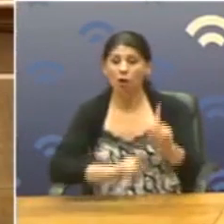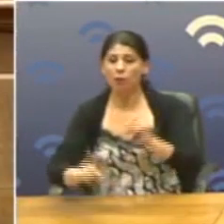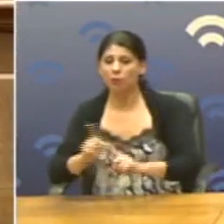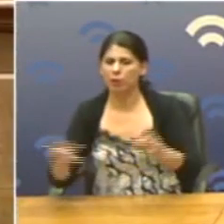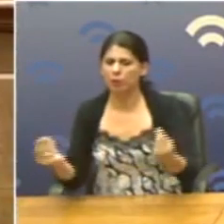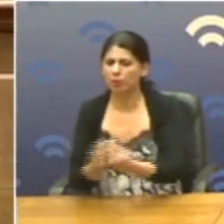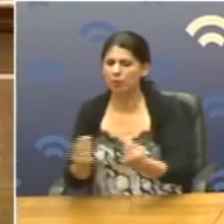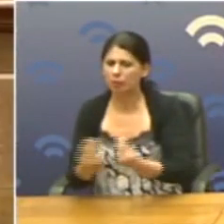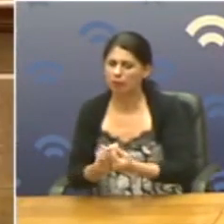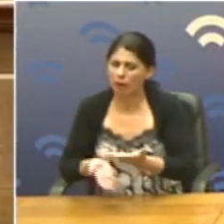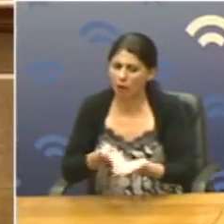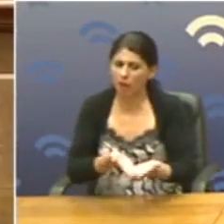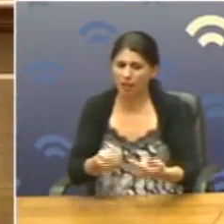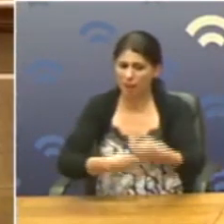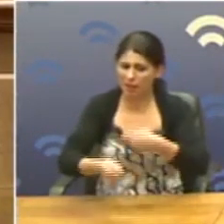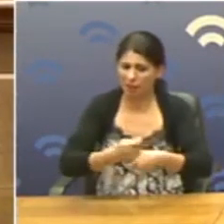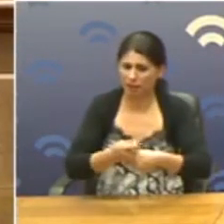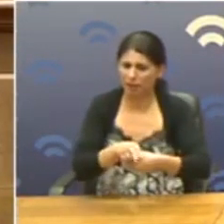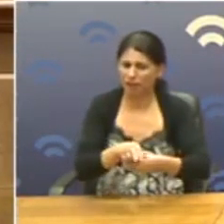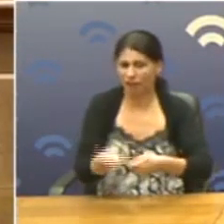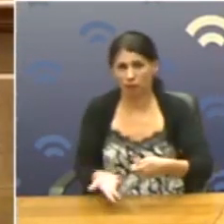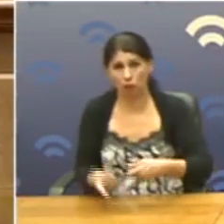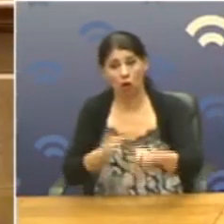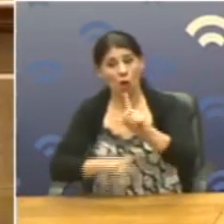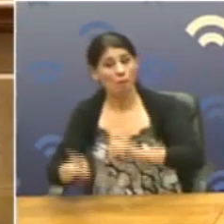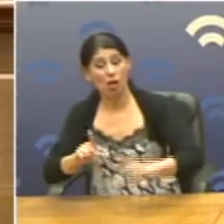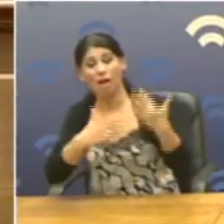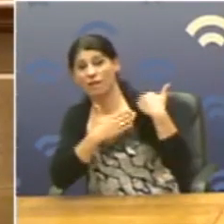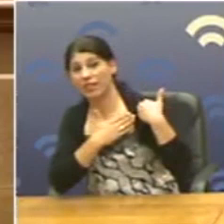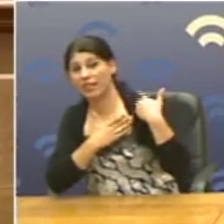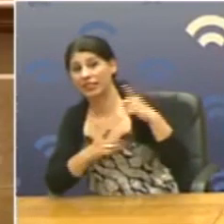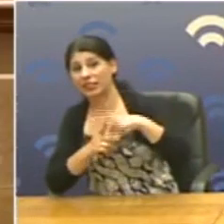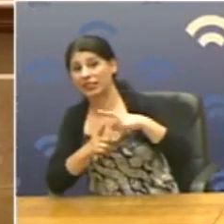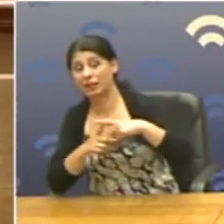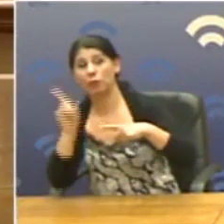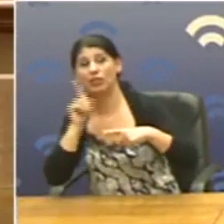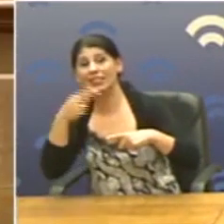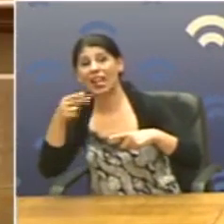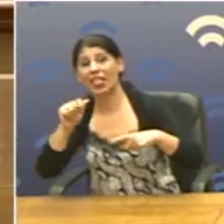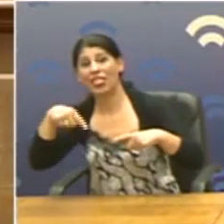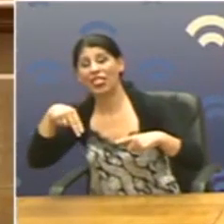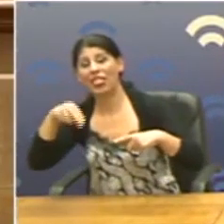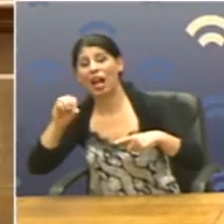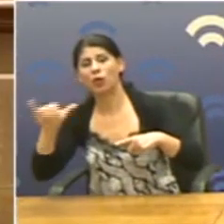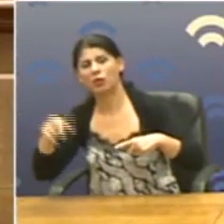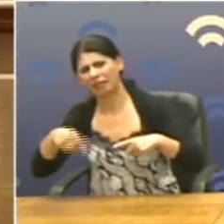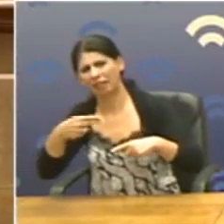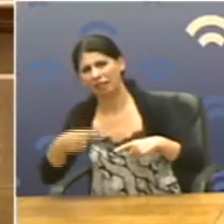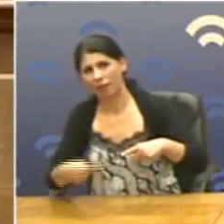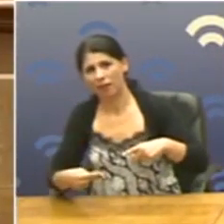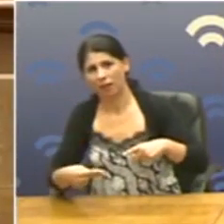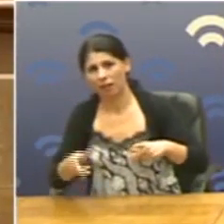κολλητούς του επιχειρηματίες. Ποιος ευθύνεται για τα ζητήματα του τύπου της κυρίας Θάνου και άλλα σχετικά